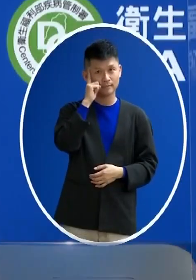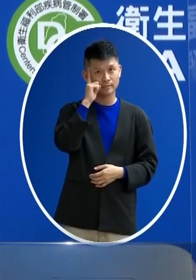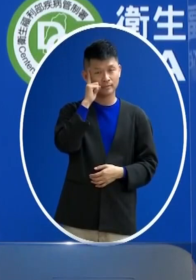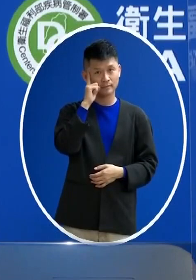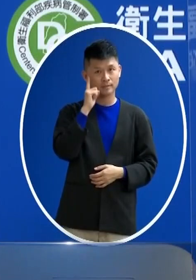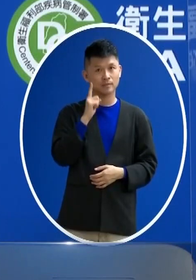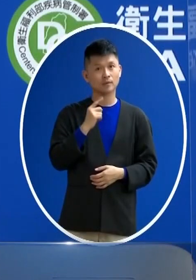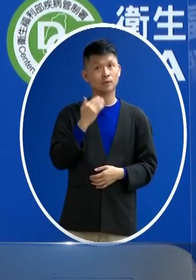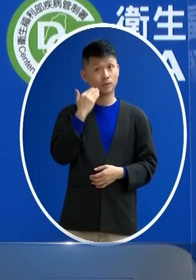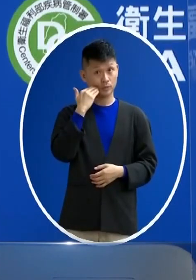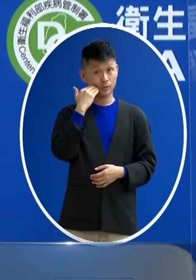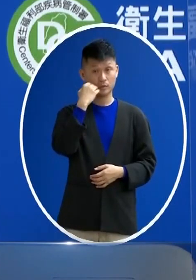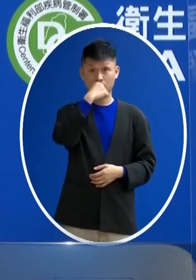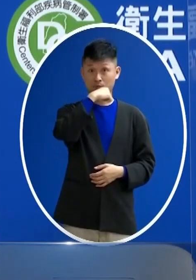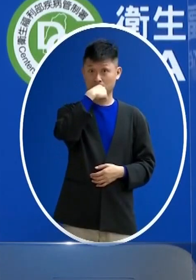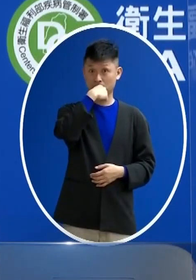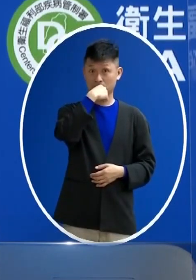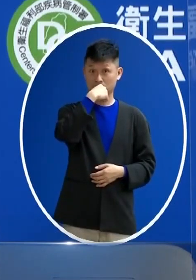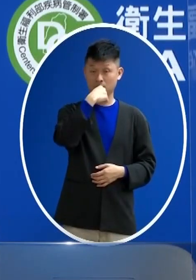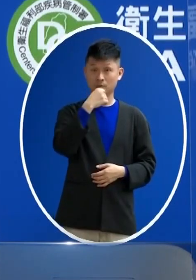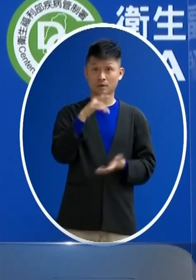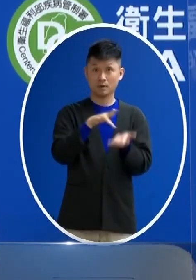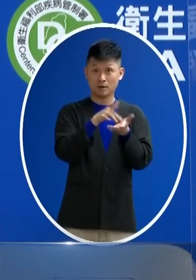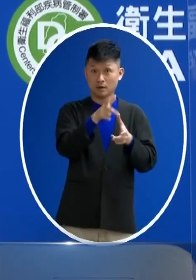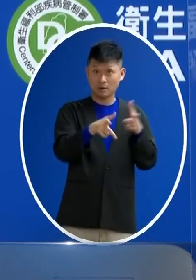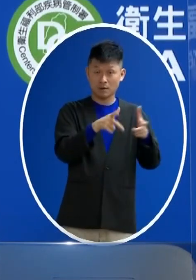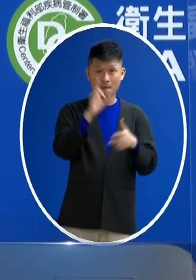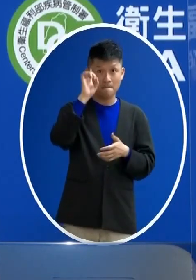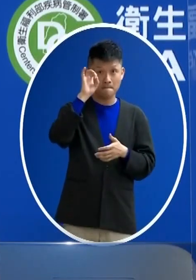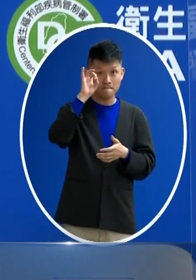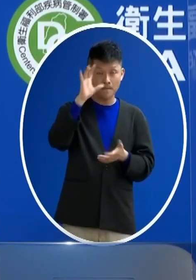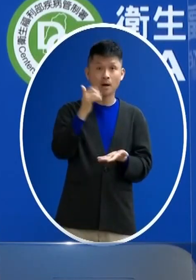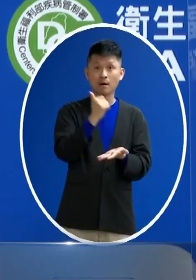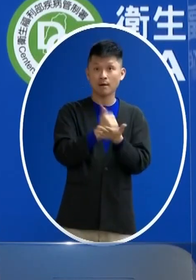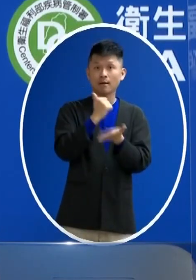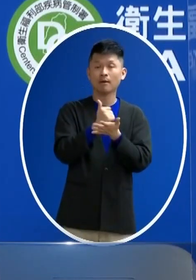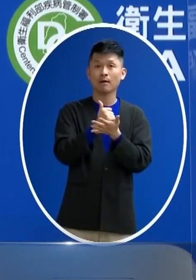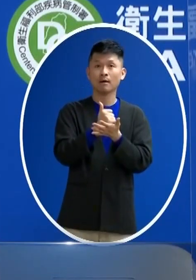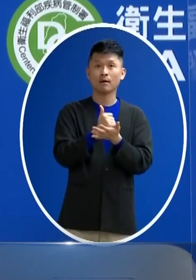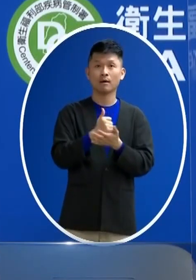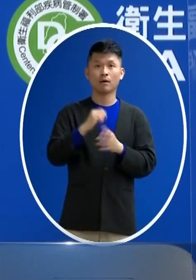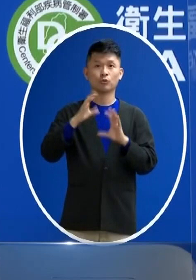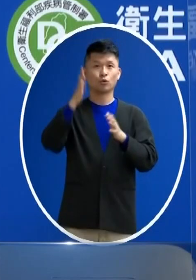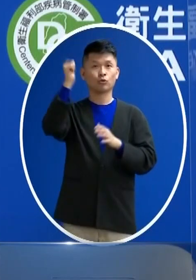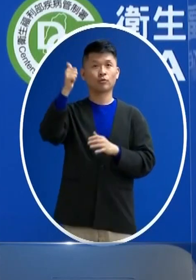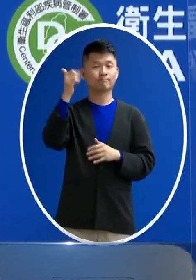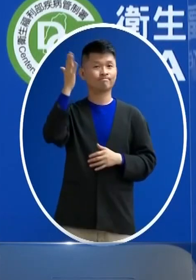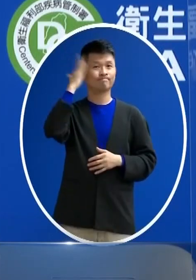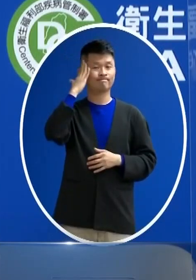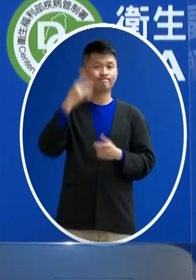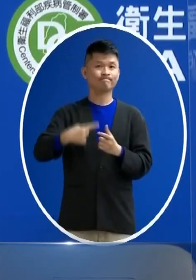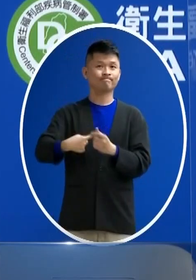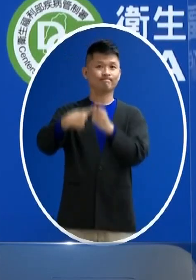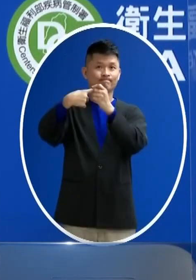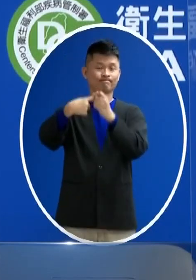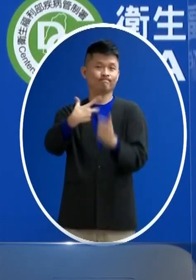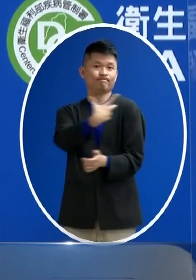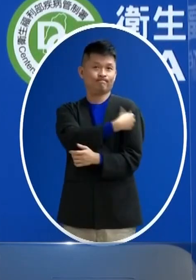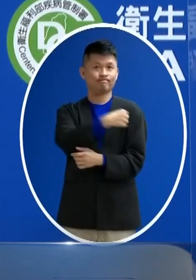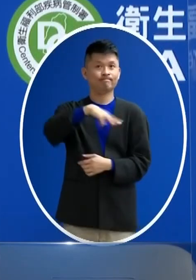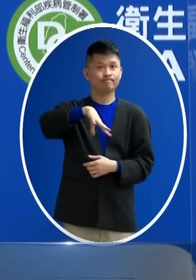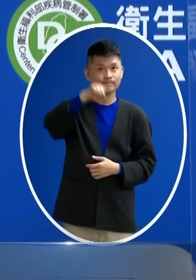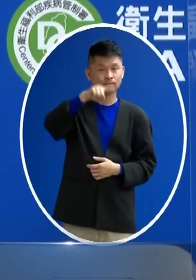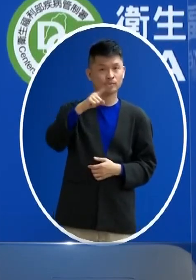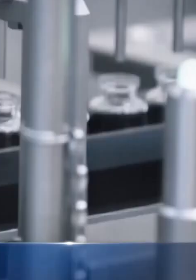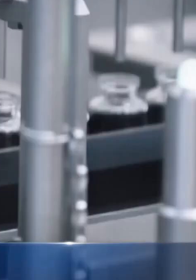意见，我认为如果国产疫苗能够成功，那总统带头来施打那很有一个意义，因为这